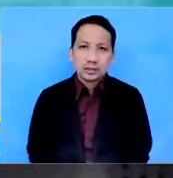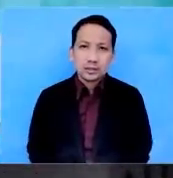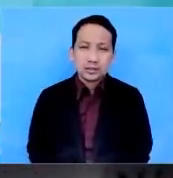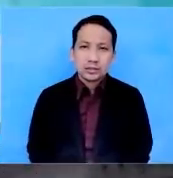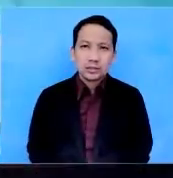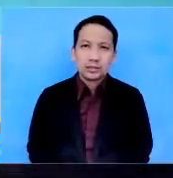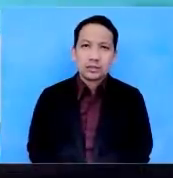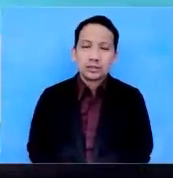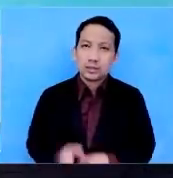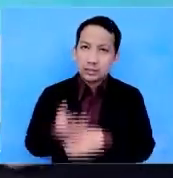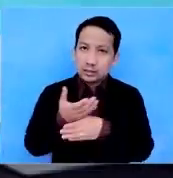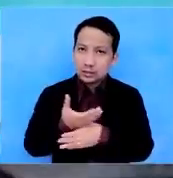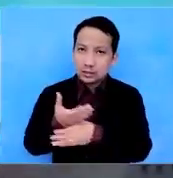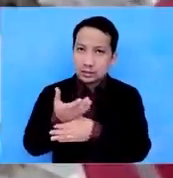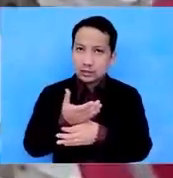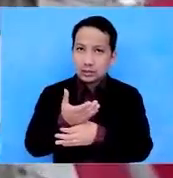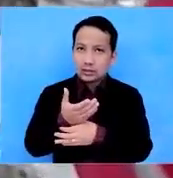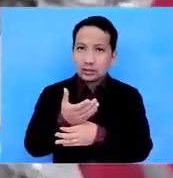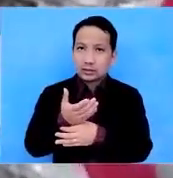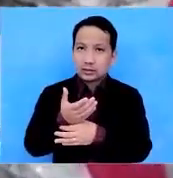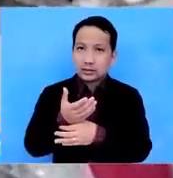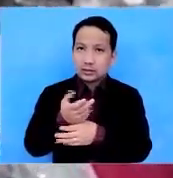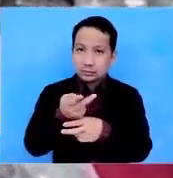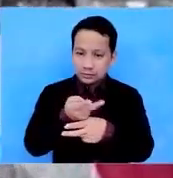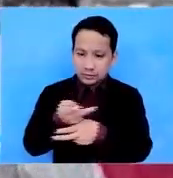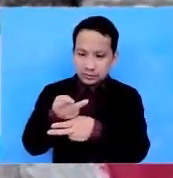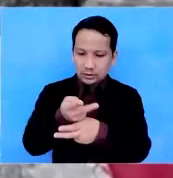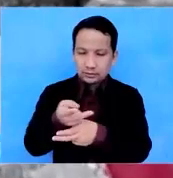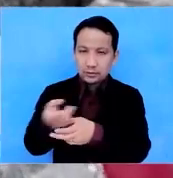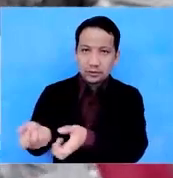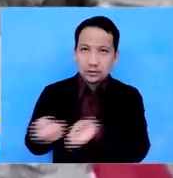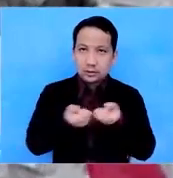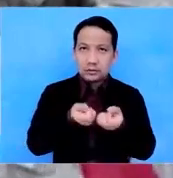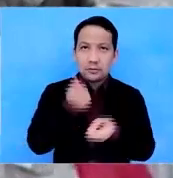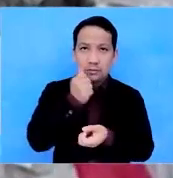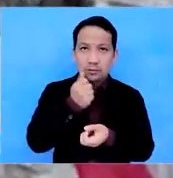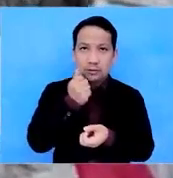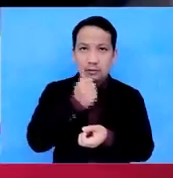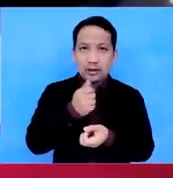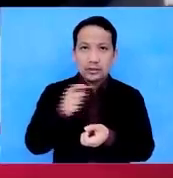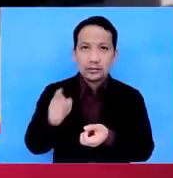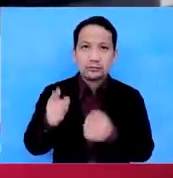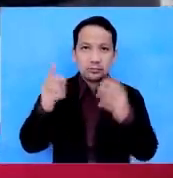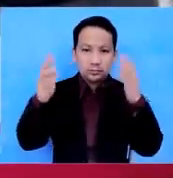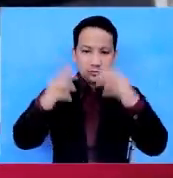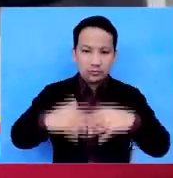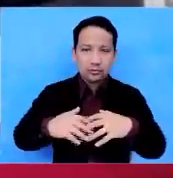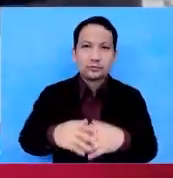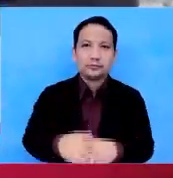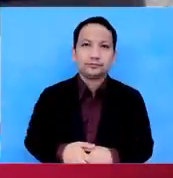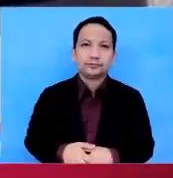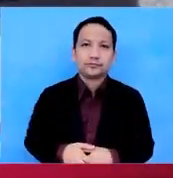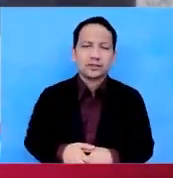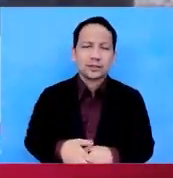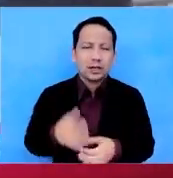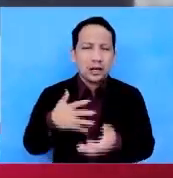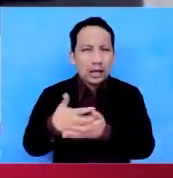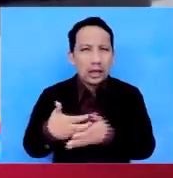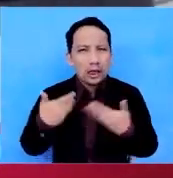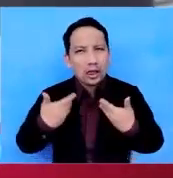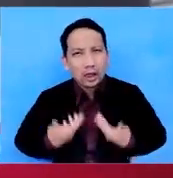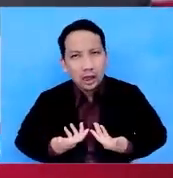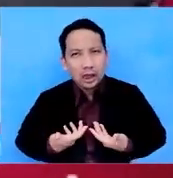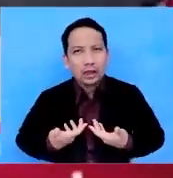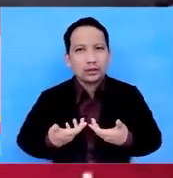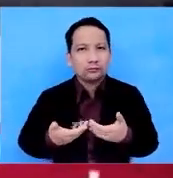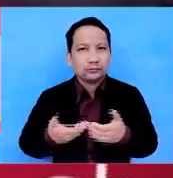Maingat namang kumilos sa mga rescuer na ito habang kinukuha ang isang babae sa isa pang gumuhong gusali. Nanlalata at hindi na makakilos ang